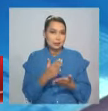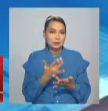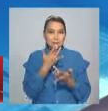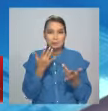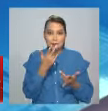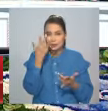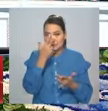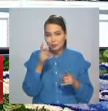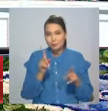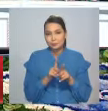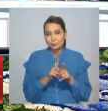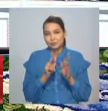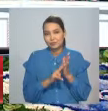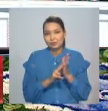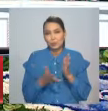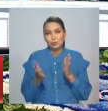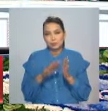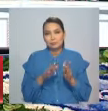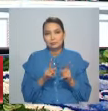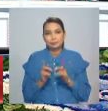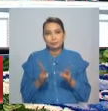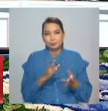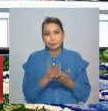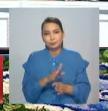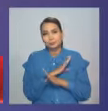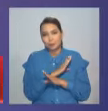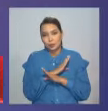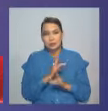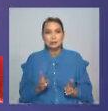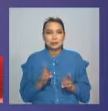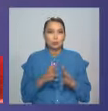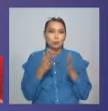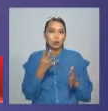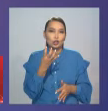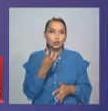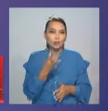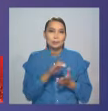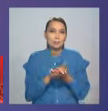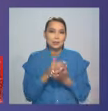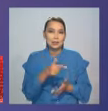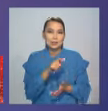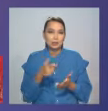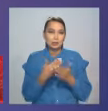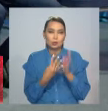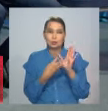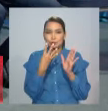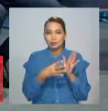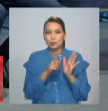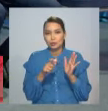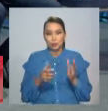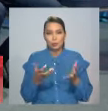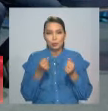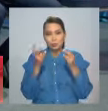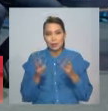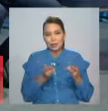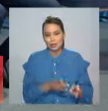таковых произошло 80. Там погибли от рук террористов более 400 мирных граждан и около 940 человек получили